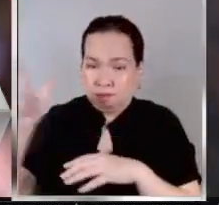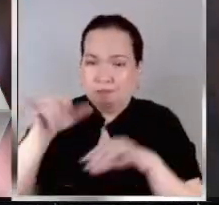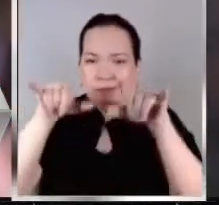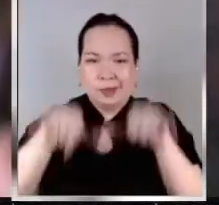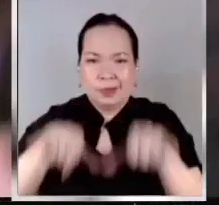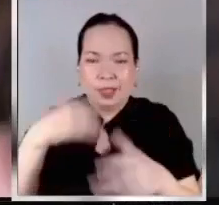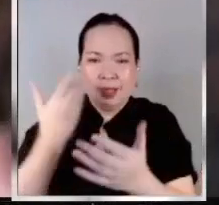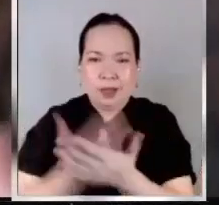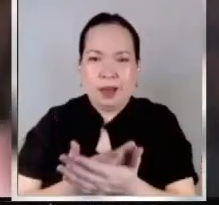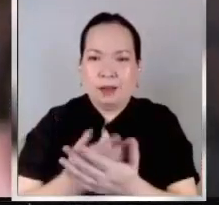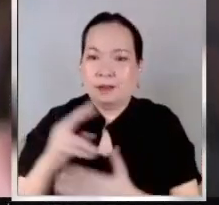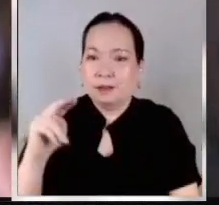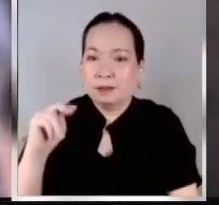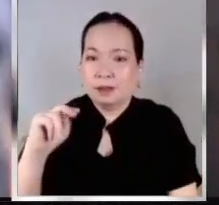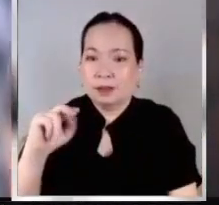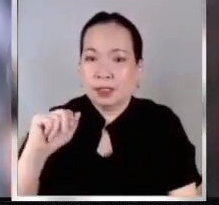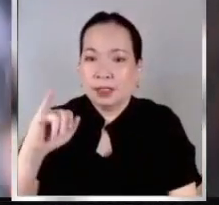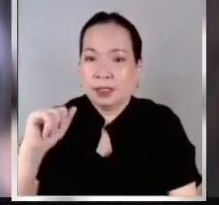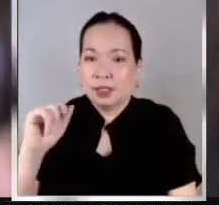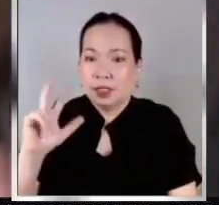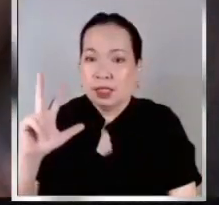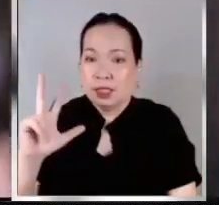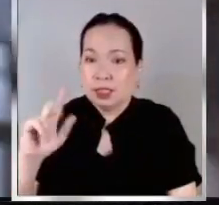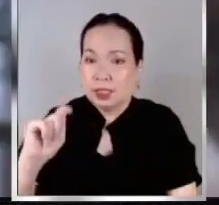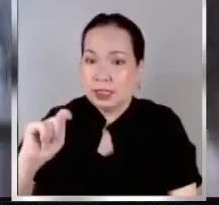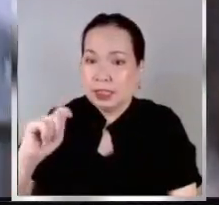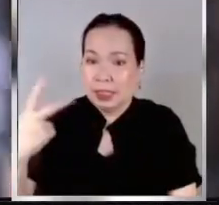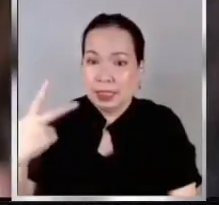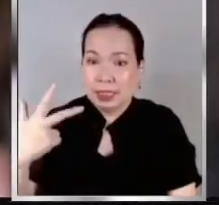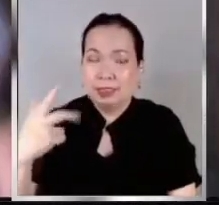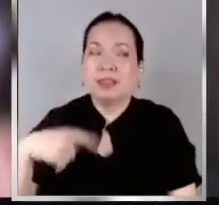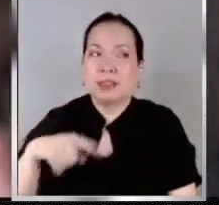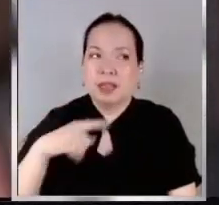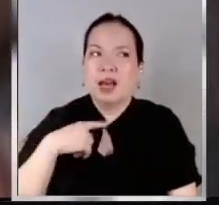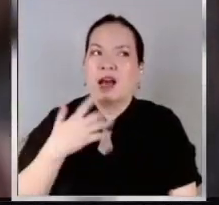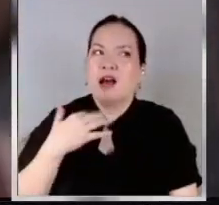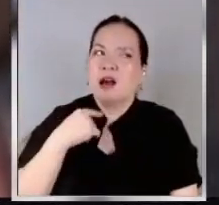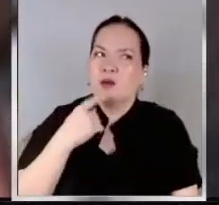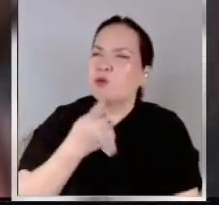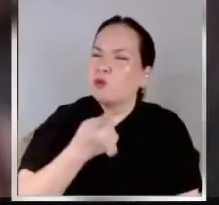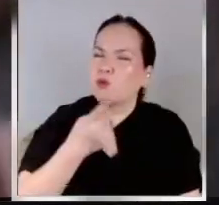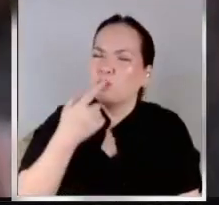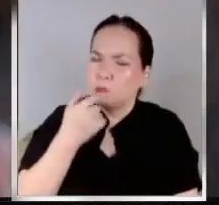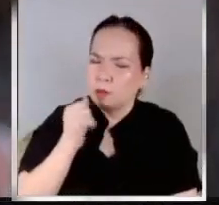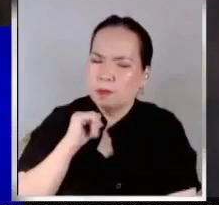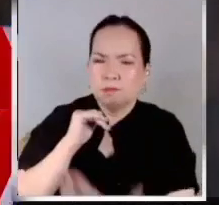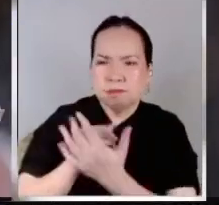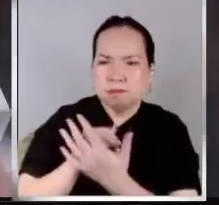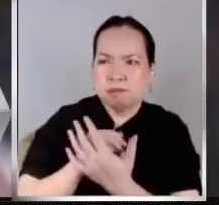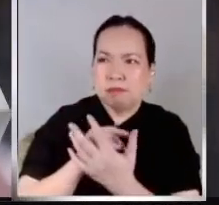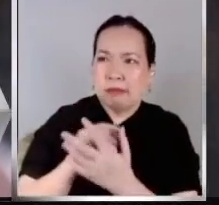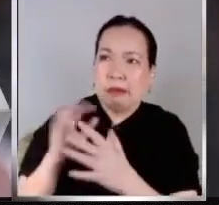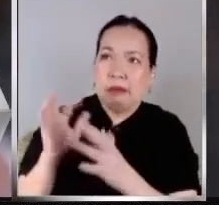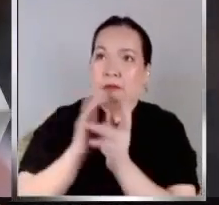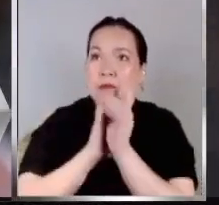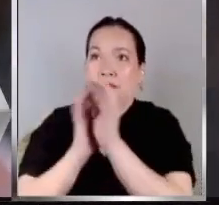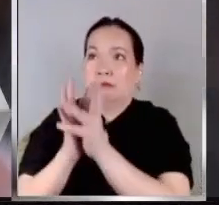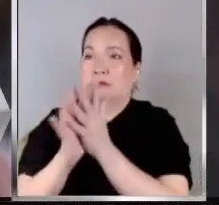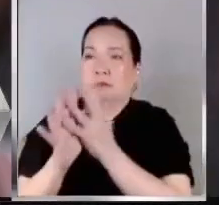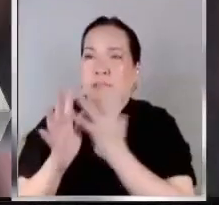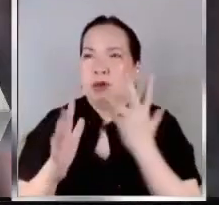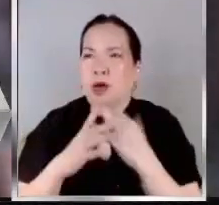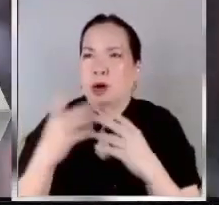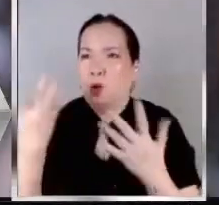sana maiwasan namin yung dami ng tao, siksikan, rush hour, na lahat magsisiuwian din papuntang